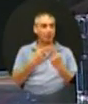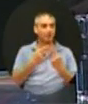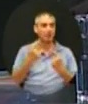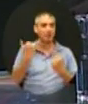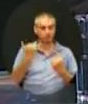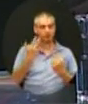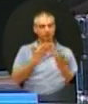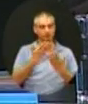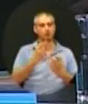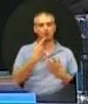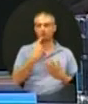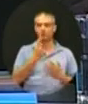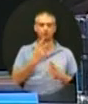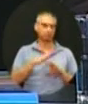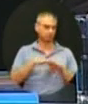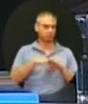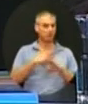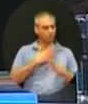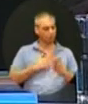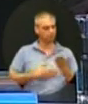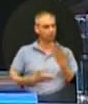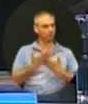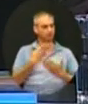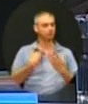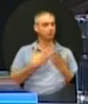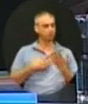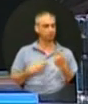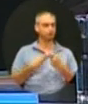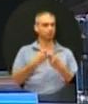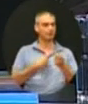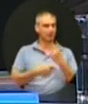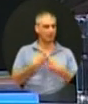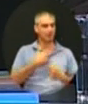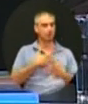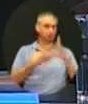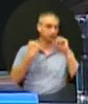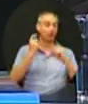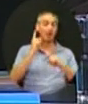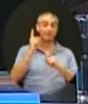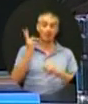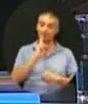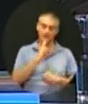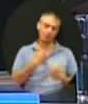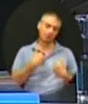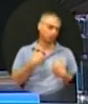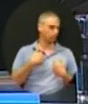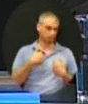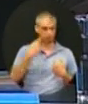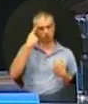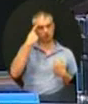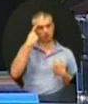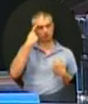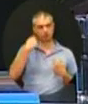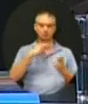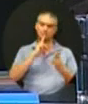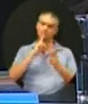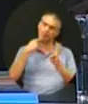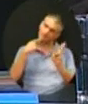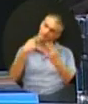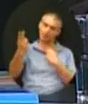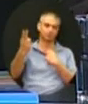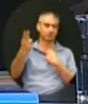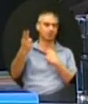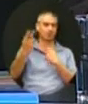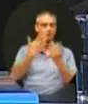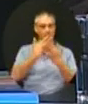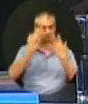חושב שהגישה הזאת שאומרת אנחנו אנו רוצים יחסים רוצים קשרים כלכליים רוצים שגרירים אבל כשמקלפים לקלל חזרה